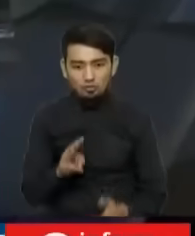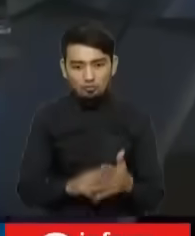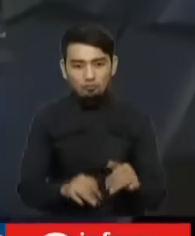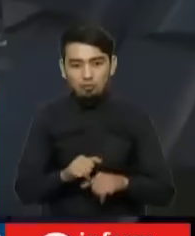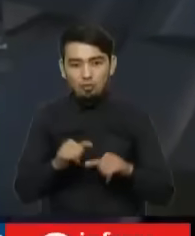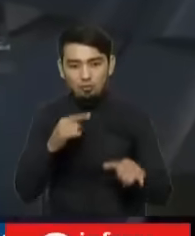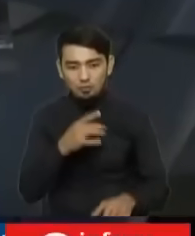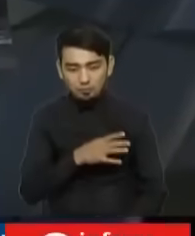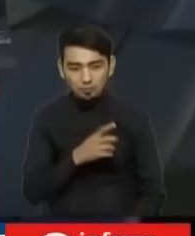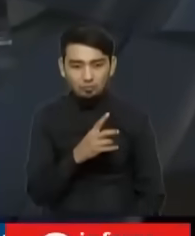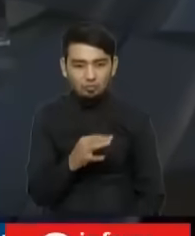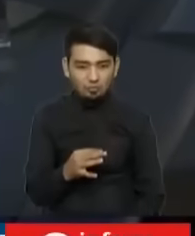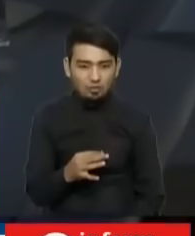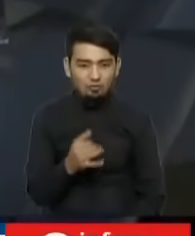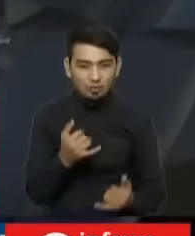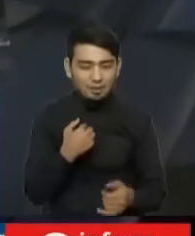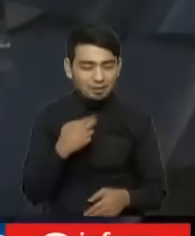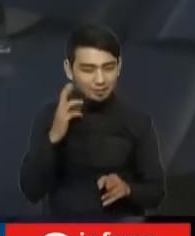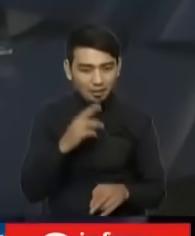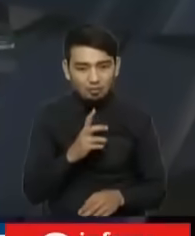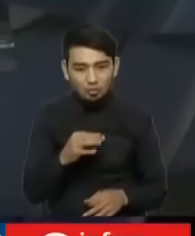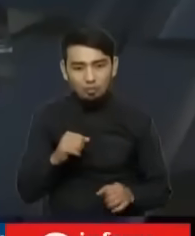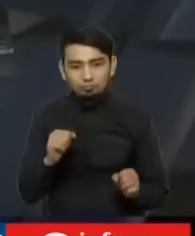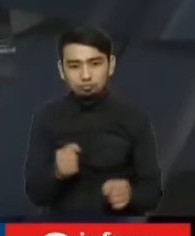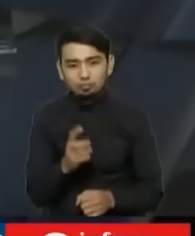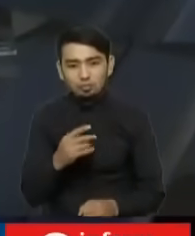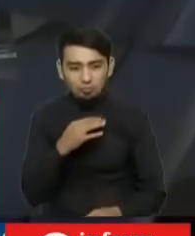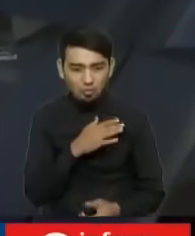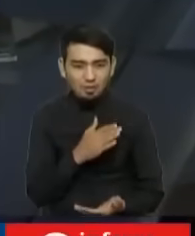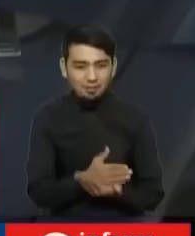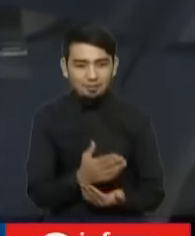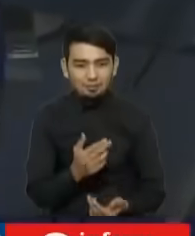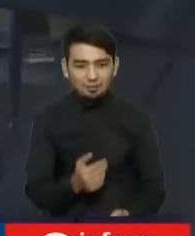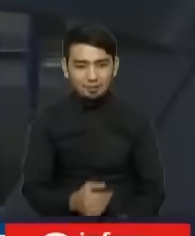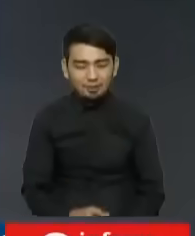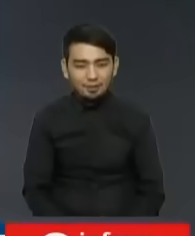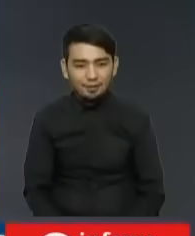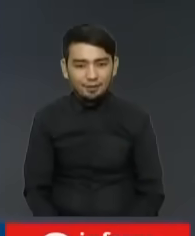отрадит, брагенто. Он блюмен, брагенто. Желтам жрет не только копы машины.